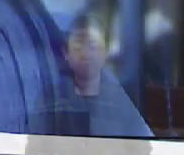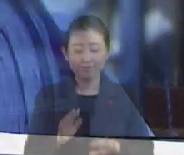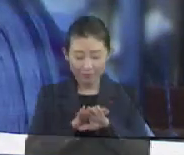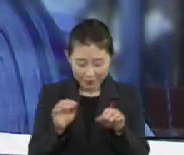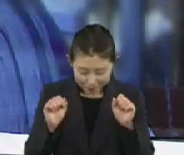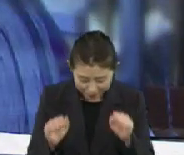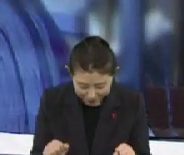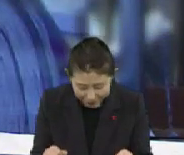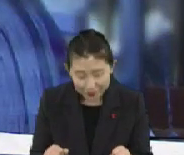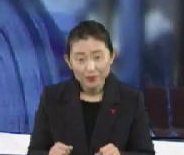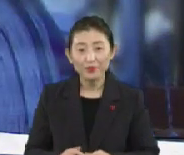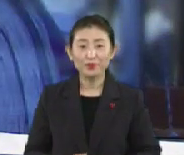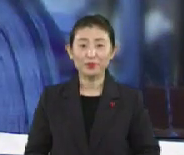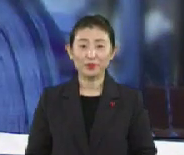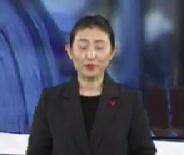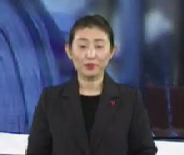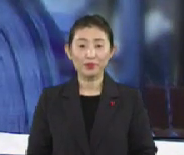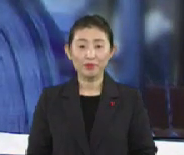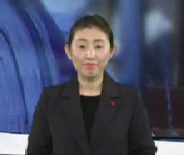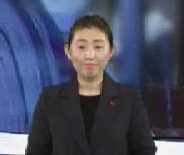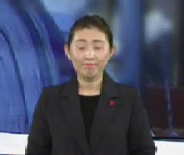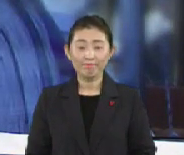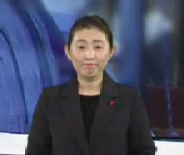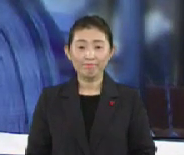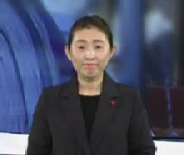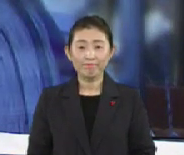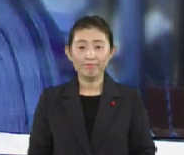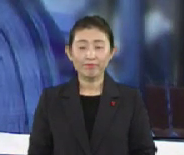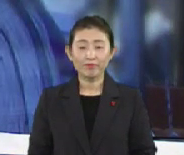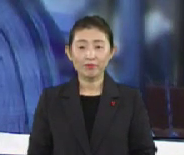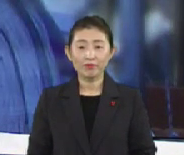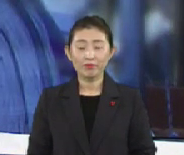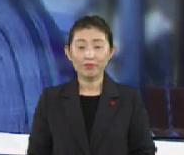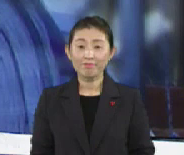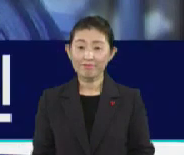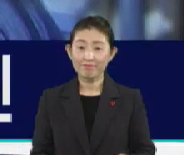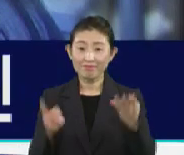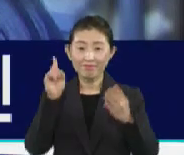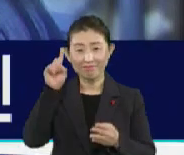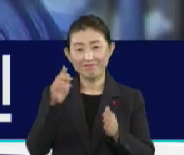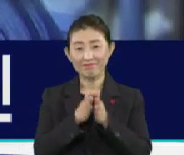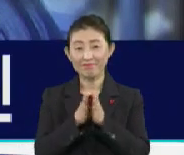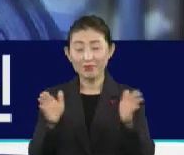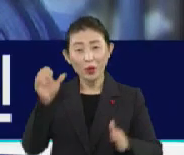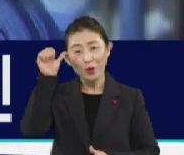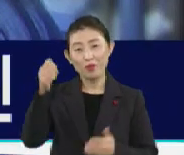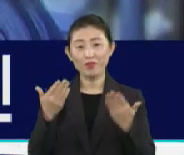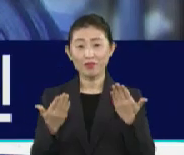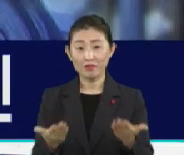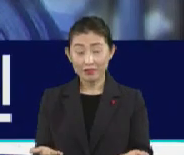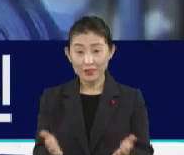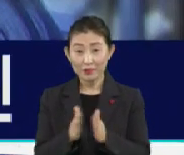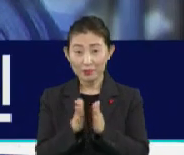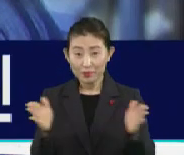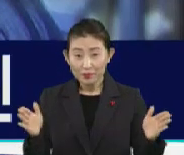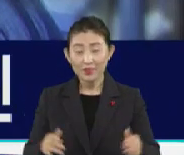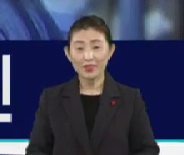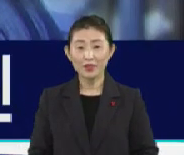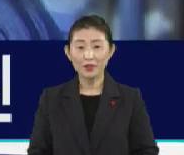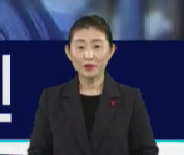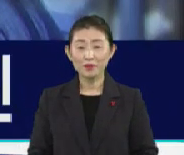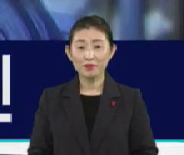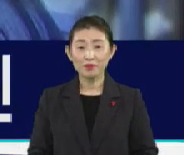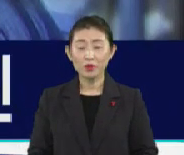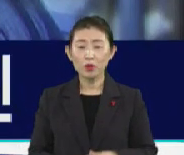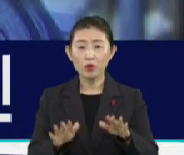시청자 여러분 안녕하십니까? TJB 8시 뉴스입니다. 먼저 오늘의 첫 소식입니다. 내일부터 닷새간의 설 연휴가 시작되는데요. 이번